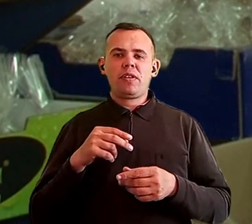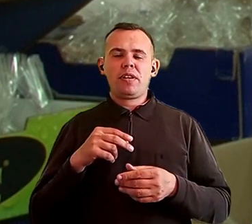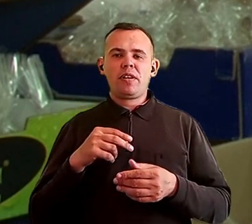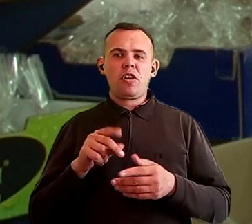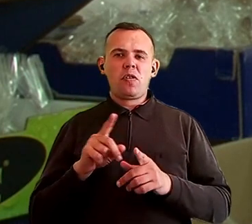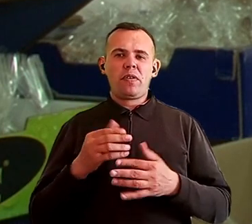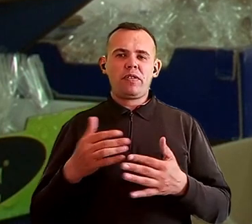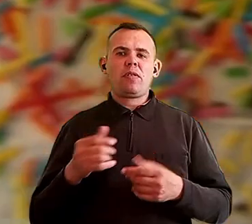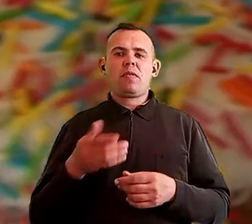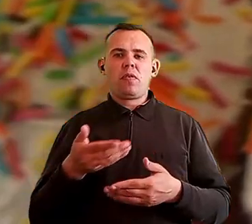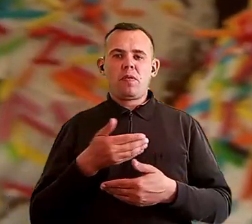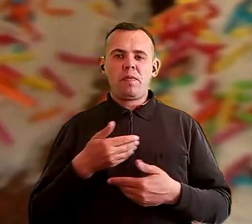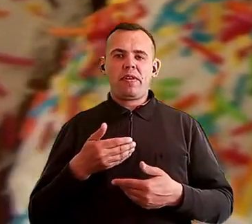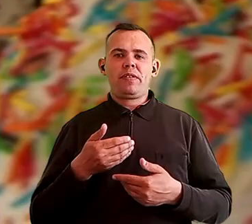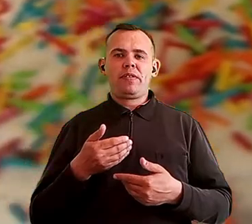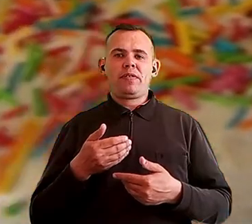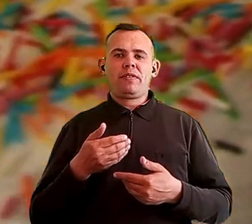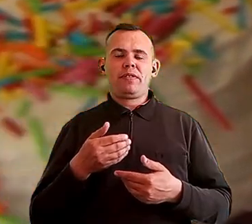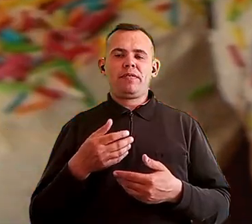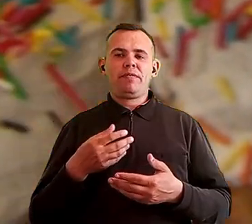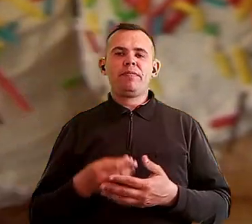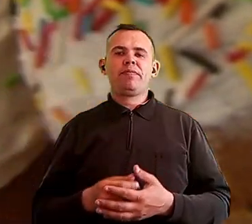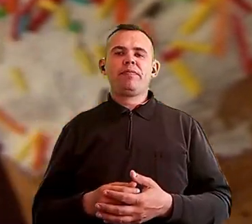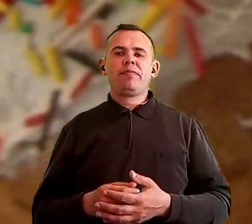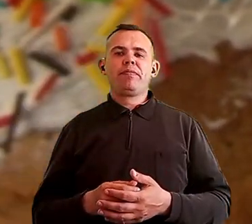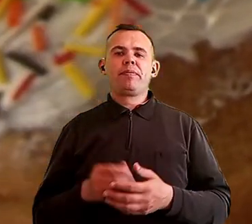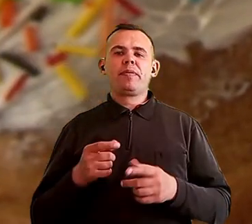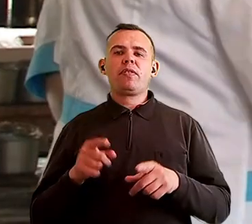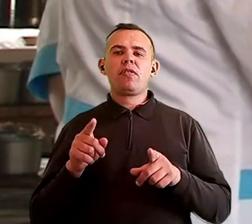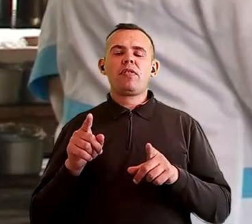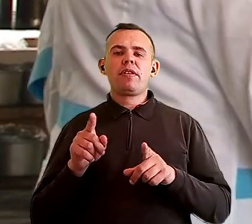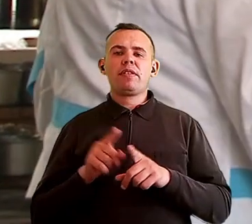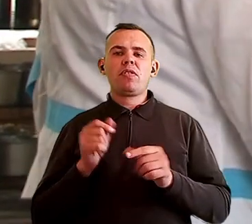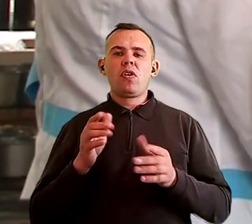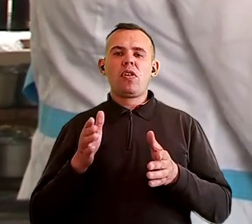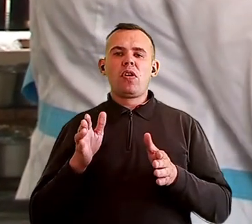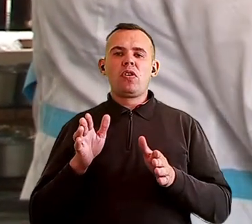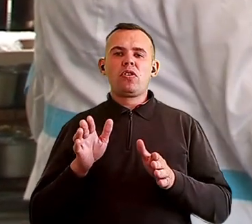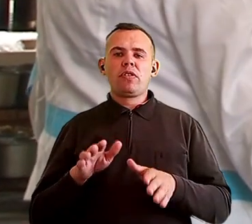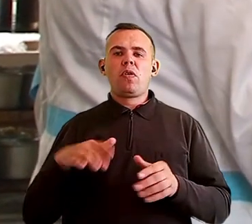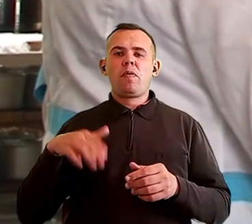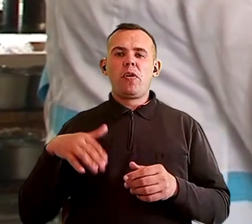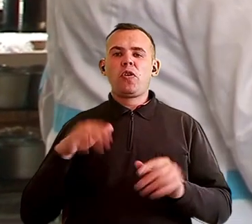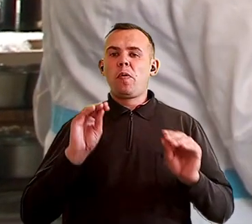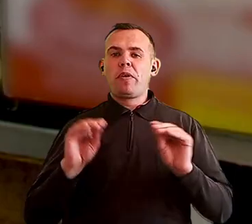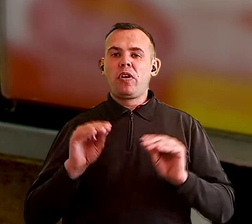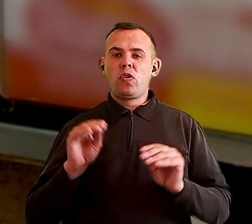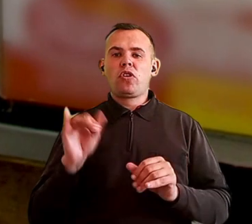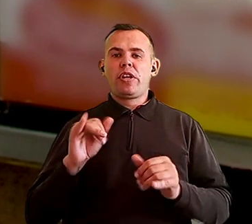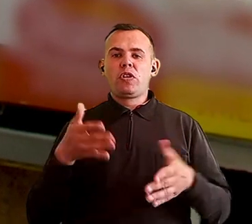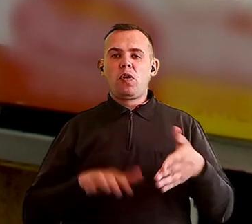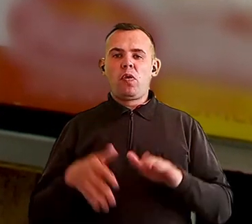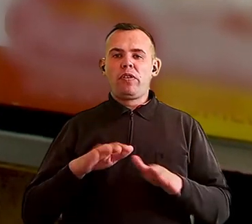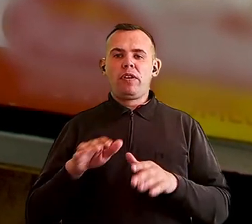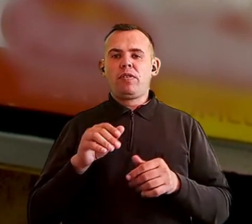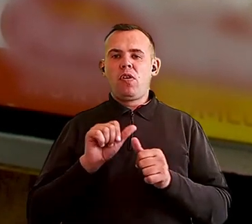вклали душу, своє тепло. Печуть паски з ночі, залишають вистигати, потім прикрашають і запаковують кожну окремо.